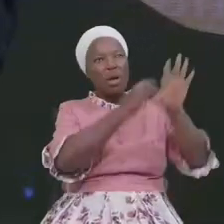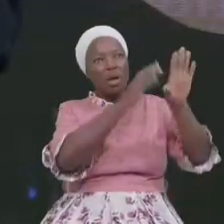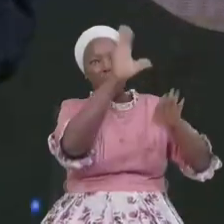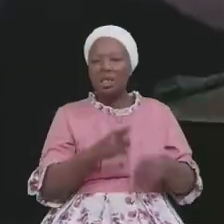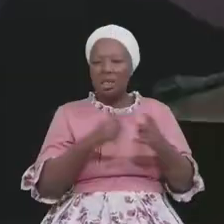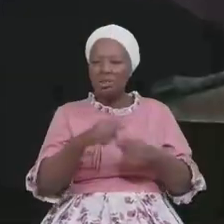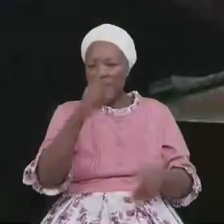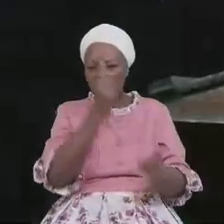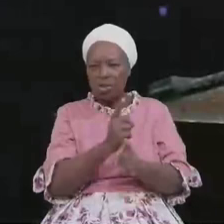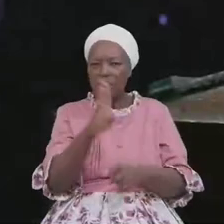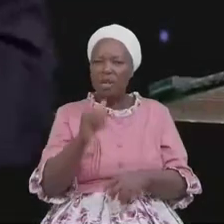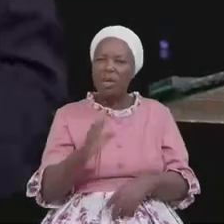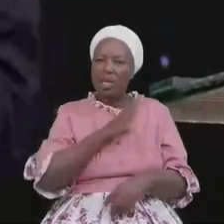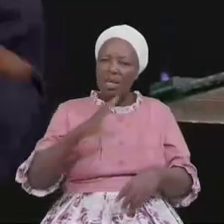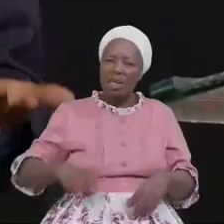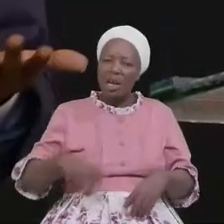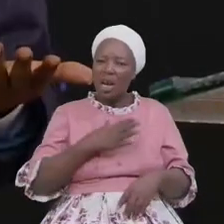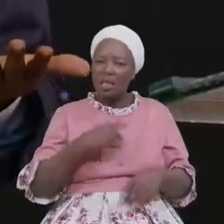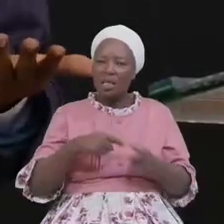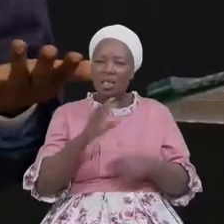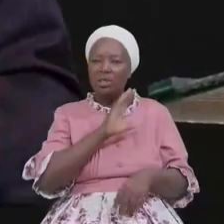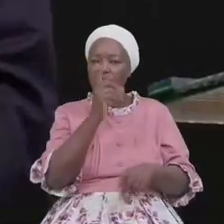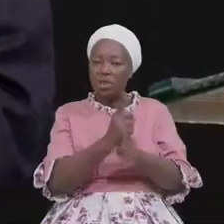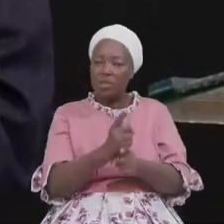par Christ et tu es justifié